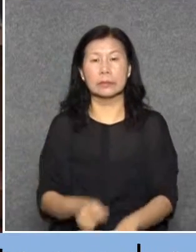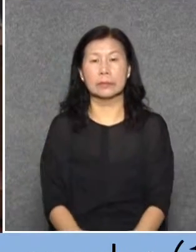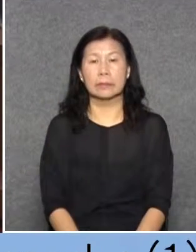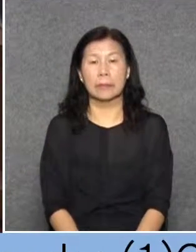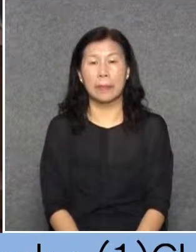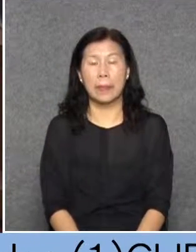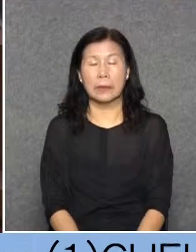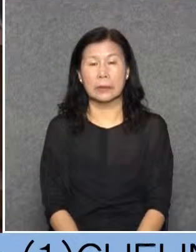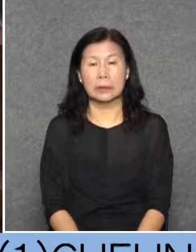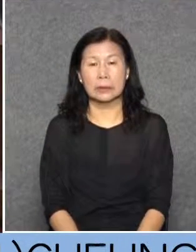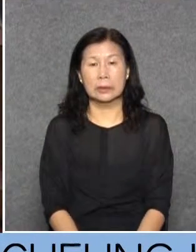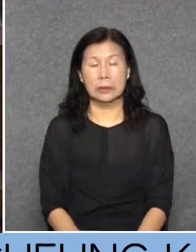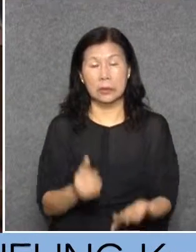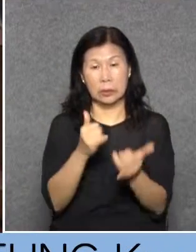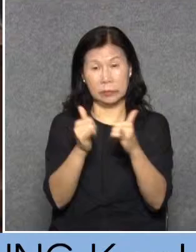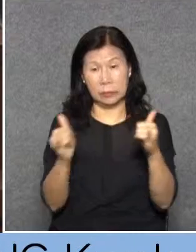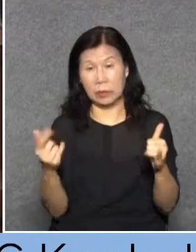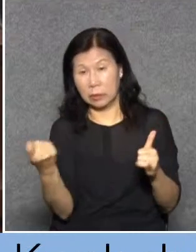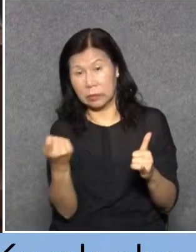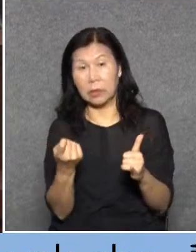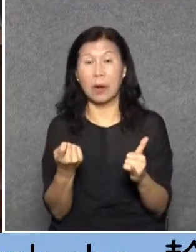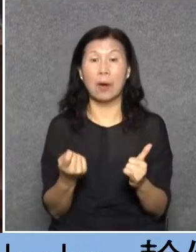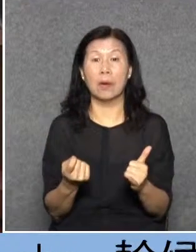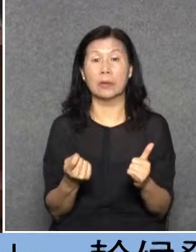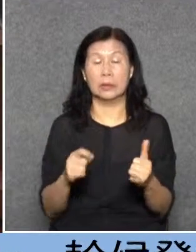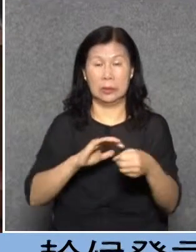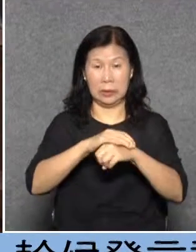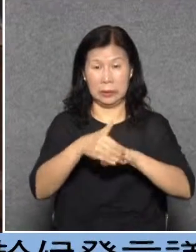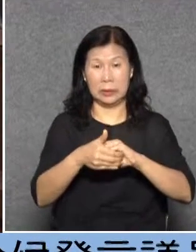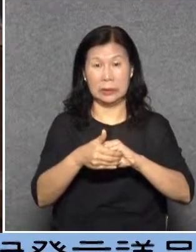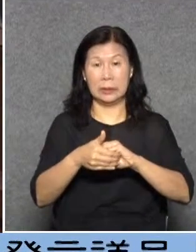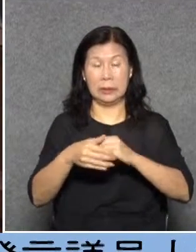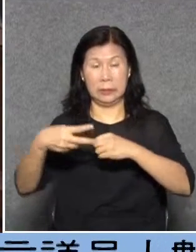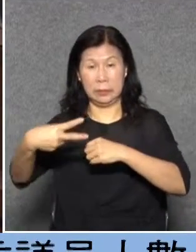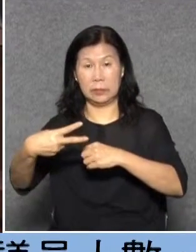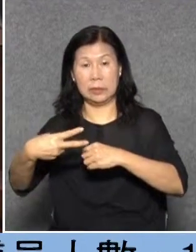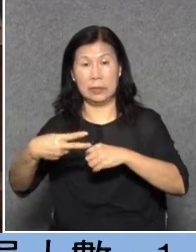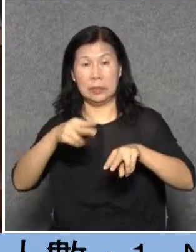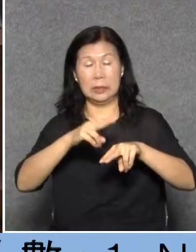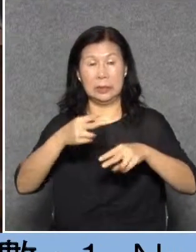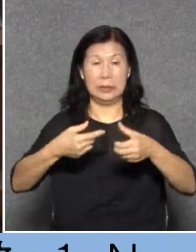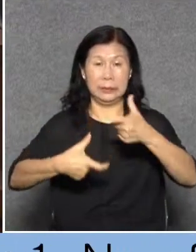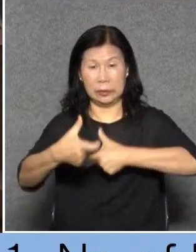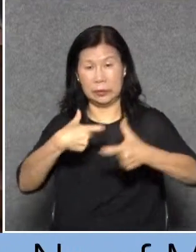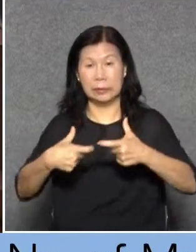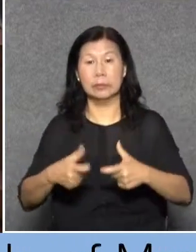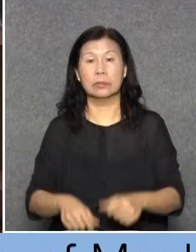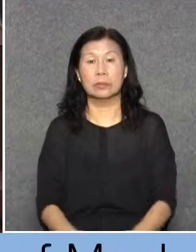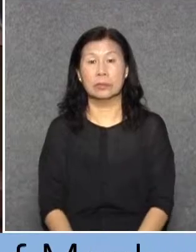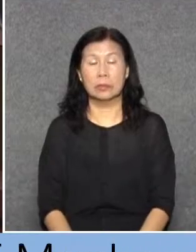另外呢，主席，我哋身邊係我哋係可能而家全世界第二個經濟體系，最大嘅第二個經濟體系，但